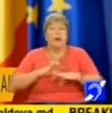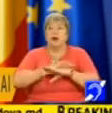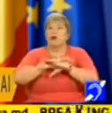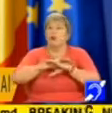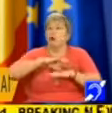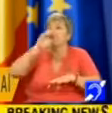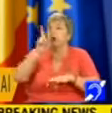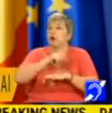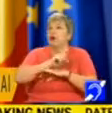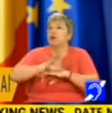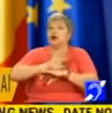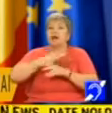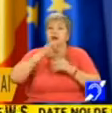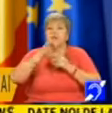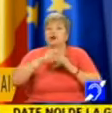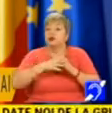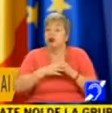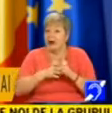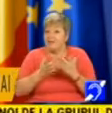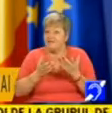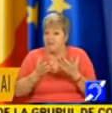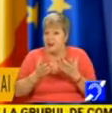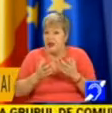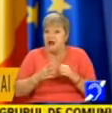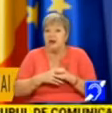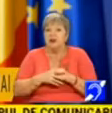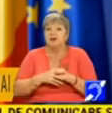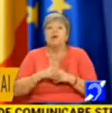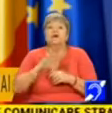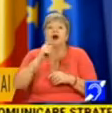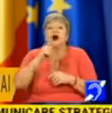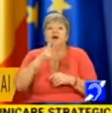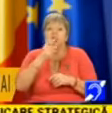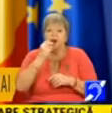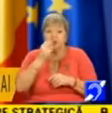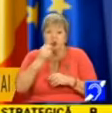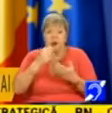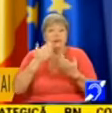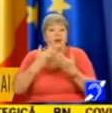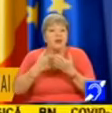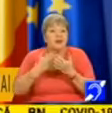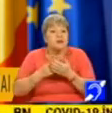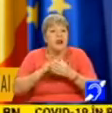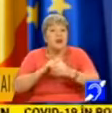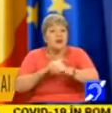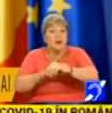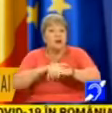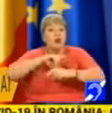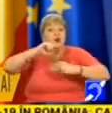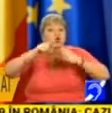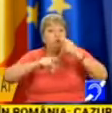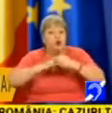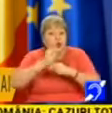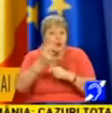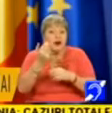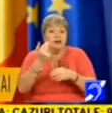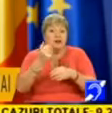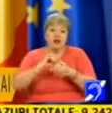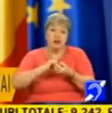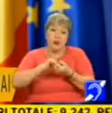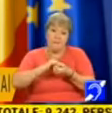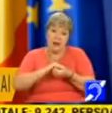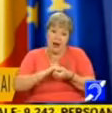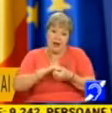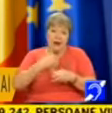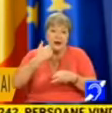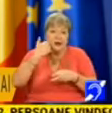măsuri. Ceea ce am detaliat se referă la perioada de după 15 mai, când vom